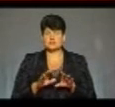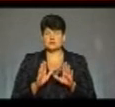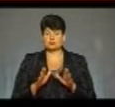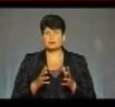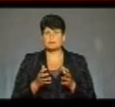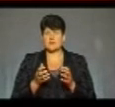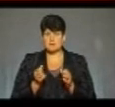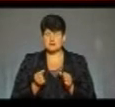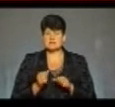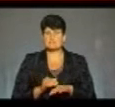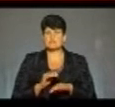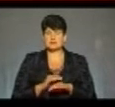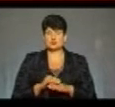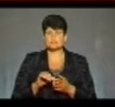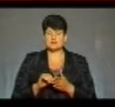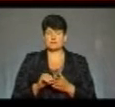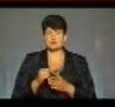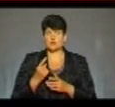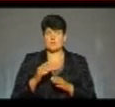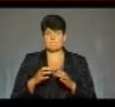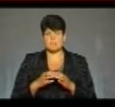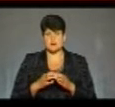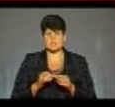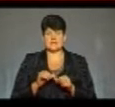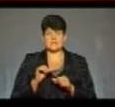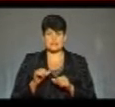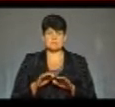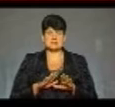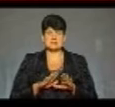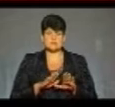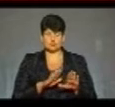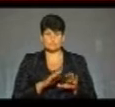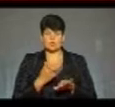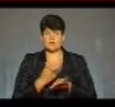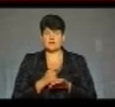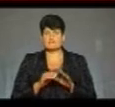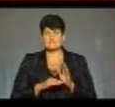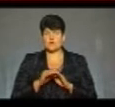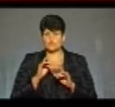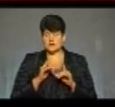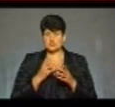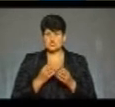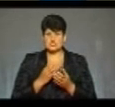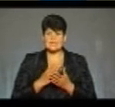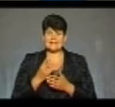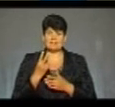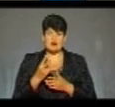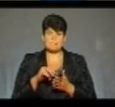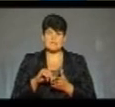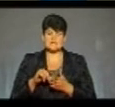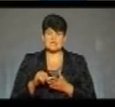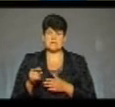прийматися фактично представниками однієї партії. І крім заступника голови Верховної Ради, ще є два представника